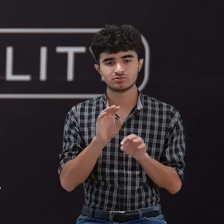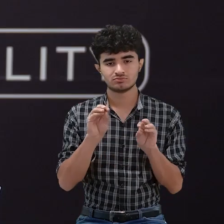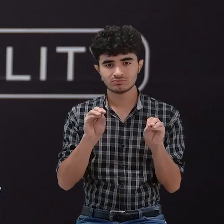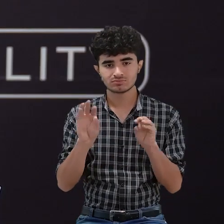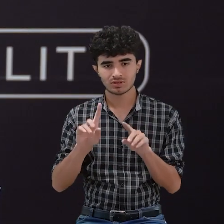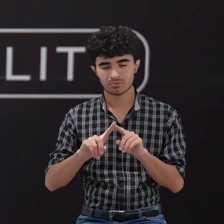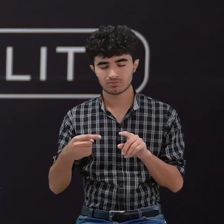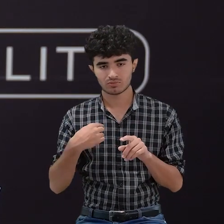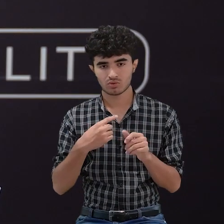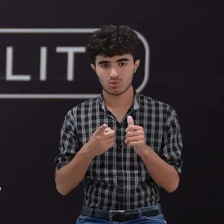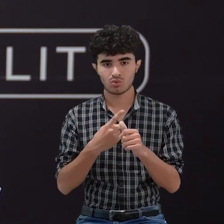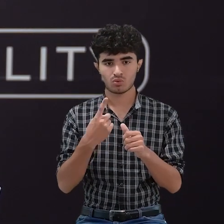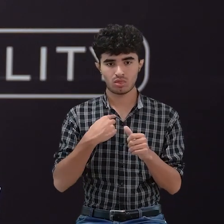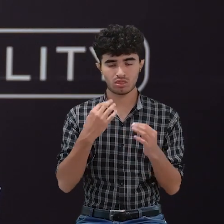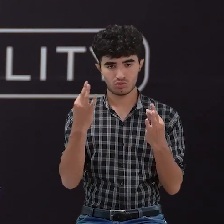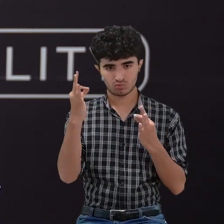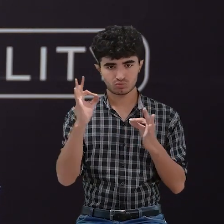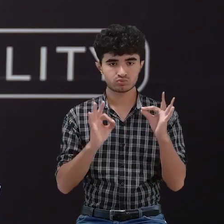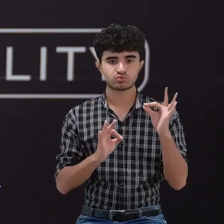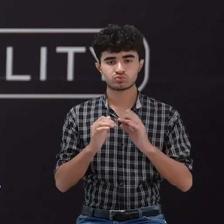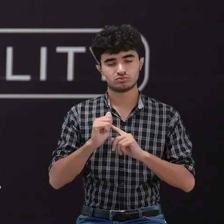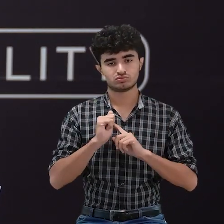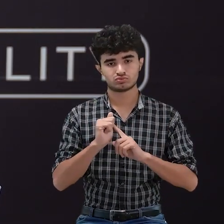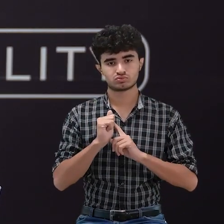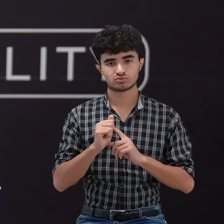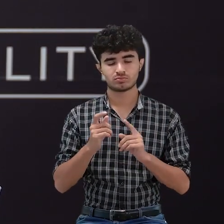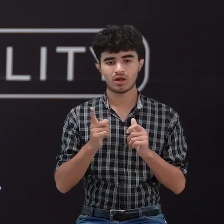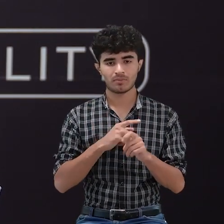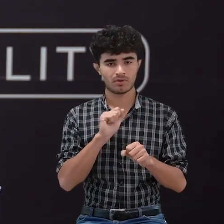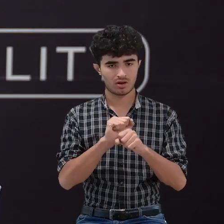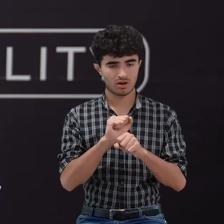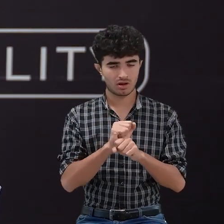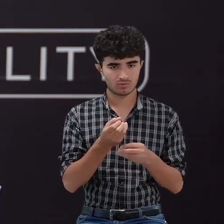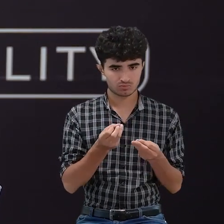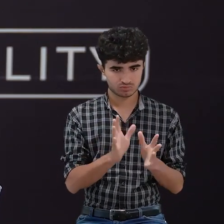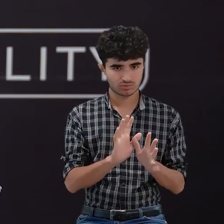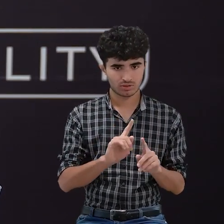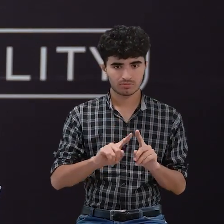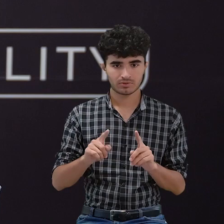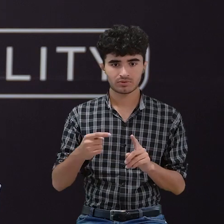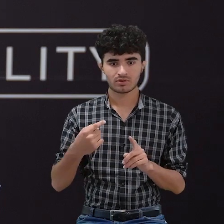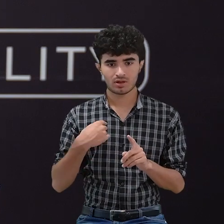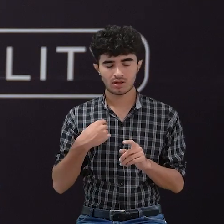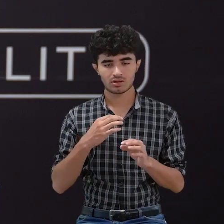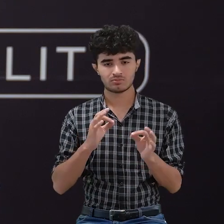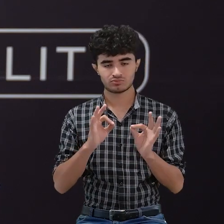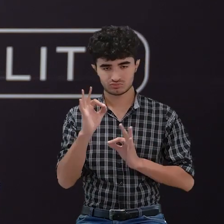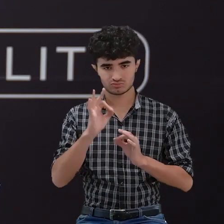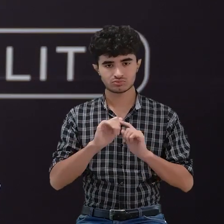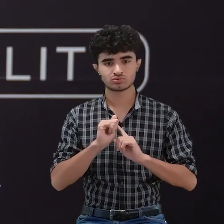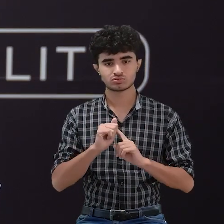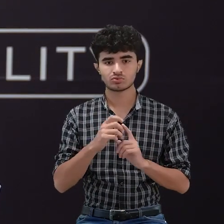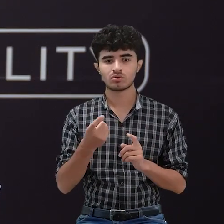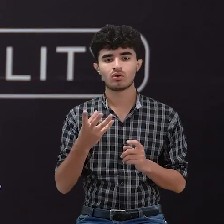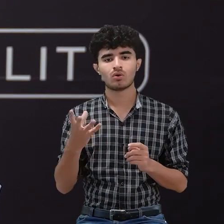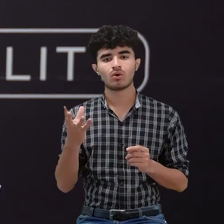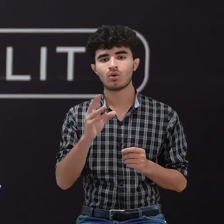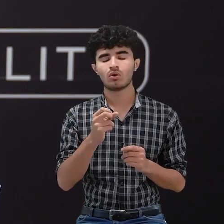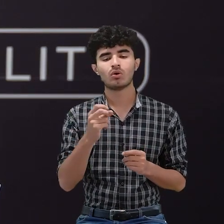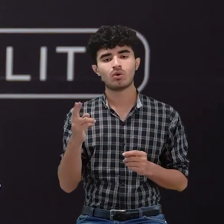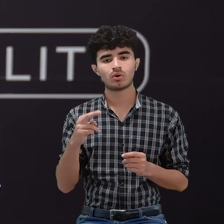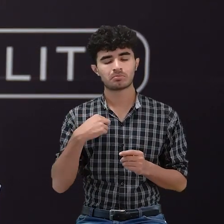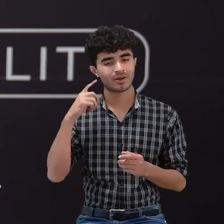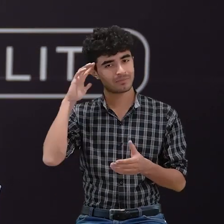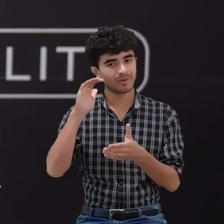हम लोग कॉलेज में जो थे हम अपने आप को एक तरह से हमें बहुत ही मोहतात होके और अपना काम भी